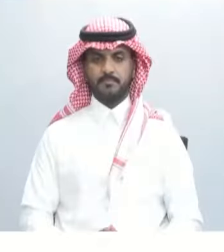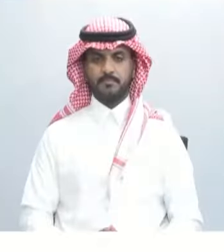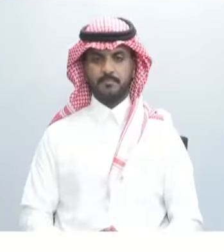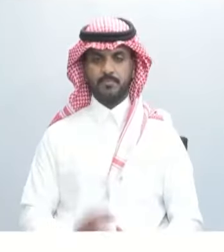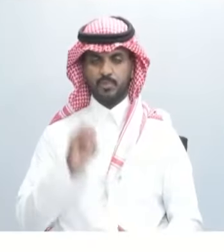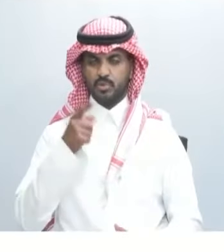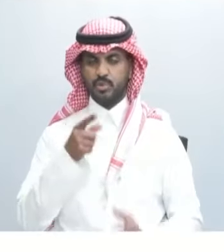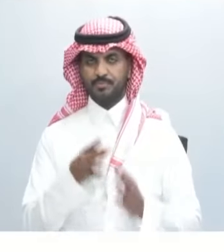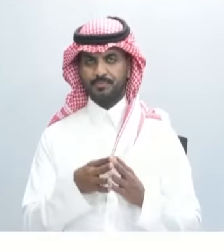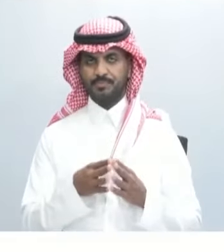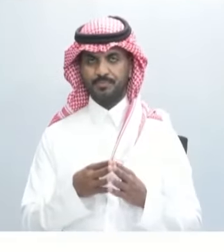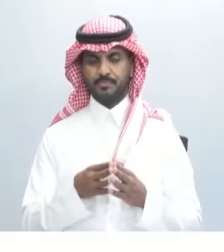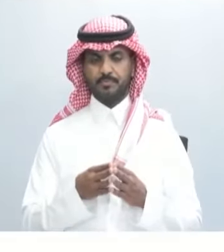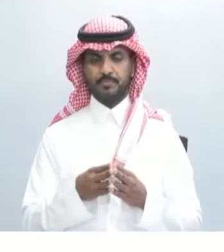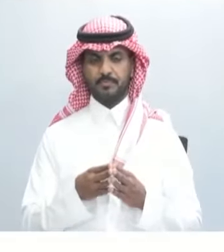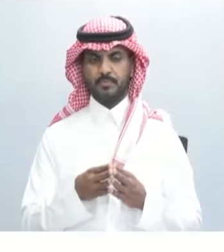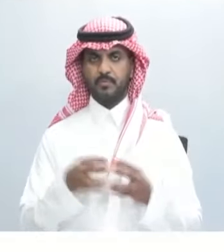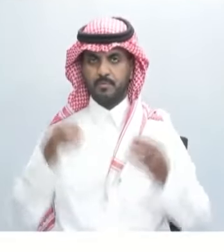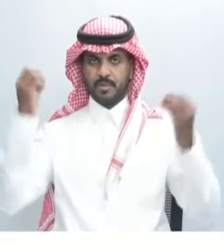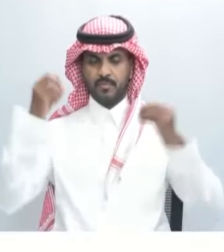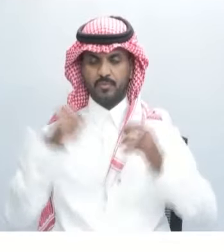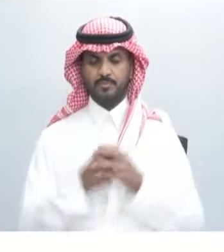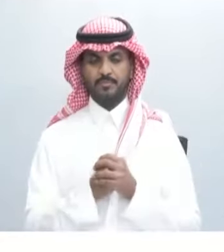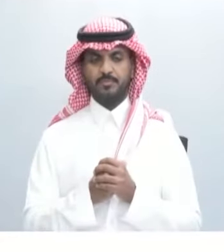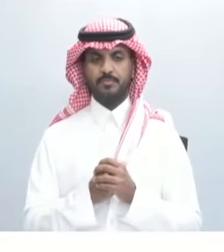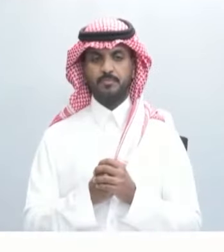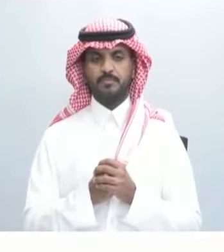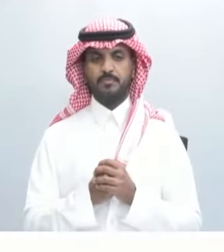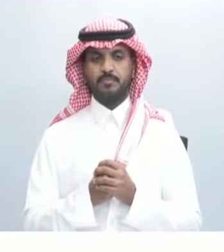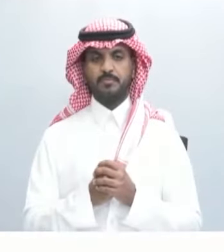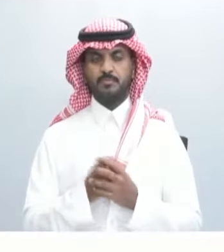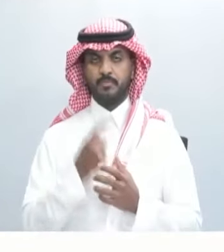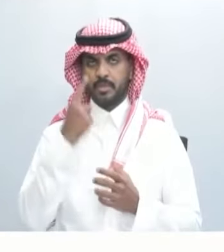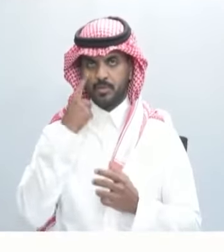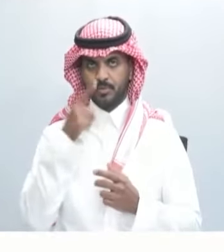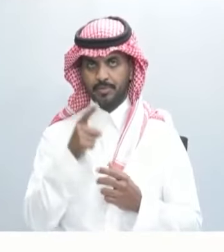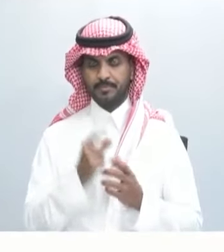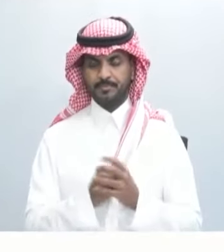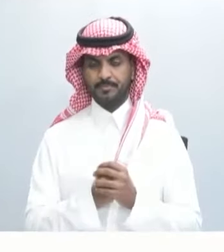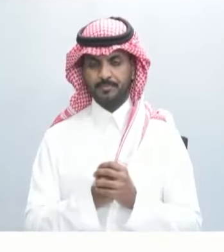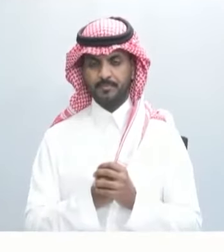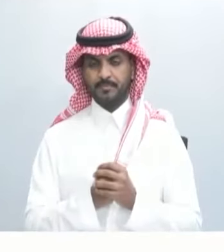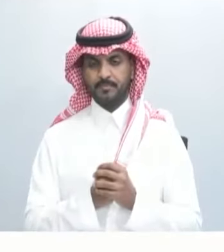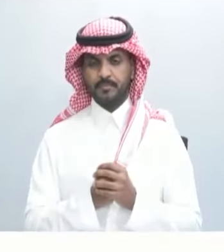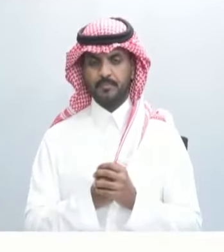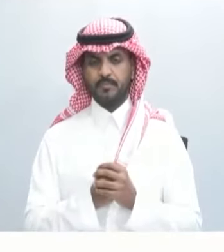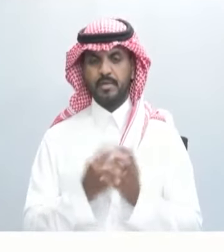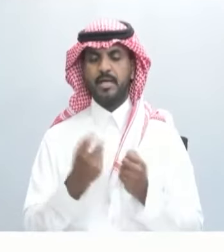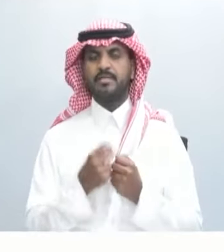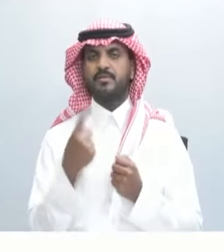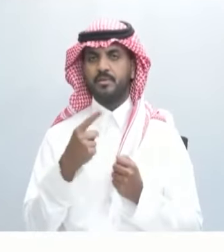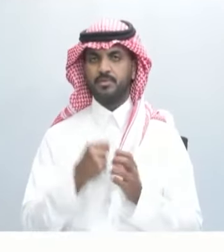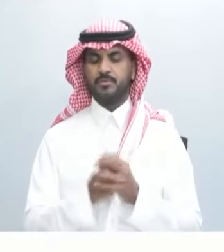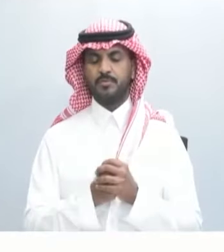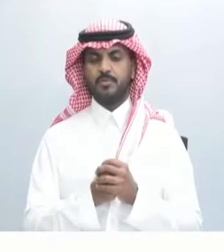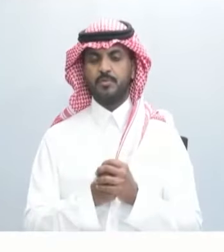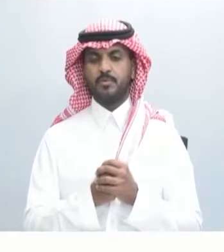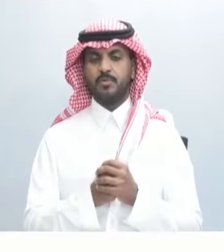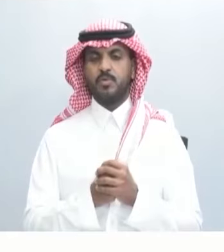هاي مبدعين حددتوها بارك الله فيكم اذا نرى هنا ابنائي بناتي ان العدد 12